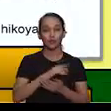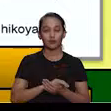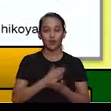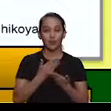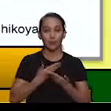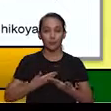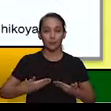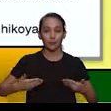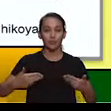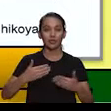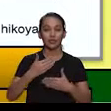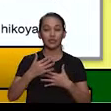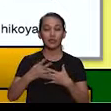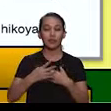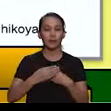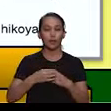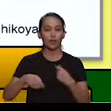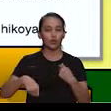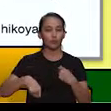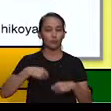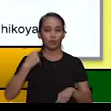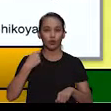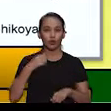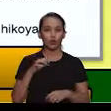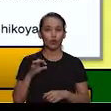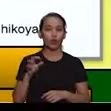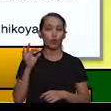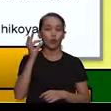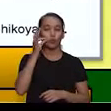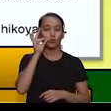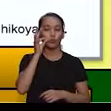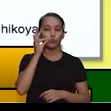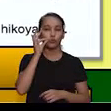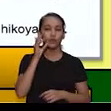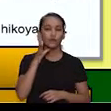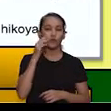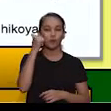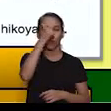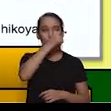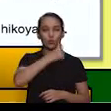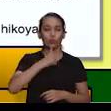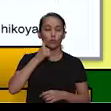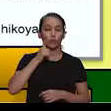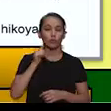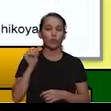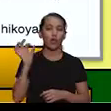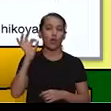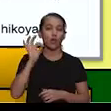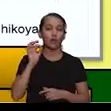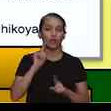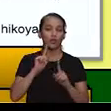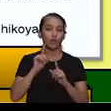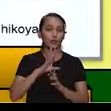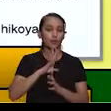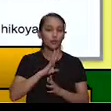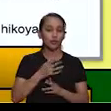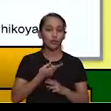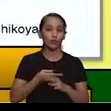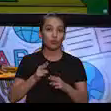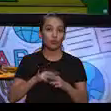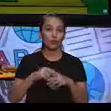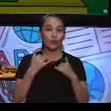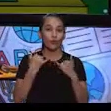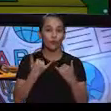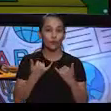Biz sizlar bilan bekorga kuz fasli haqida suhbatlashmadik, chunki navbatdagi mashqimiz Kuz fasli